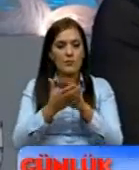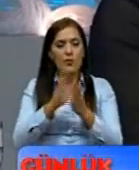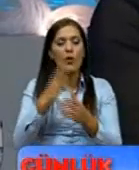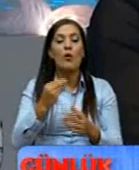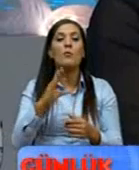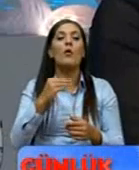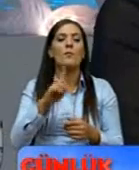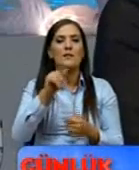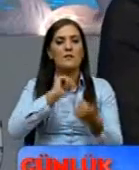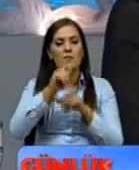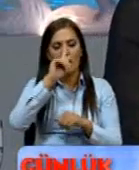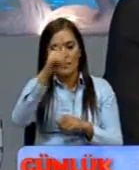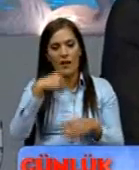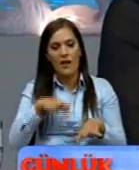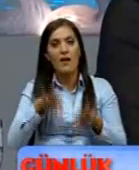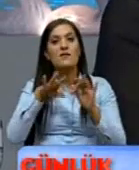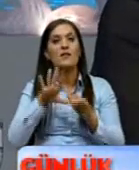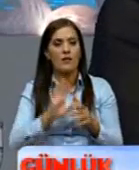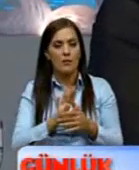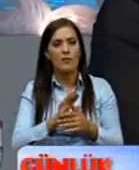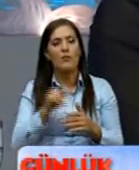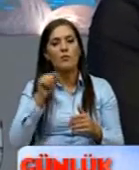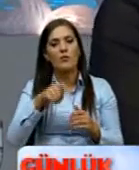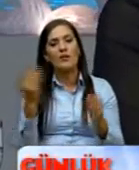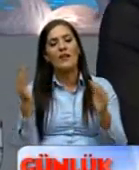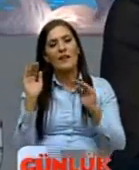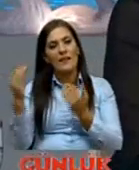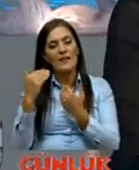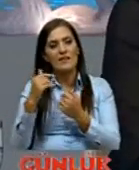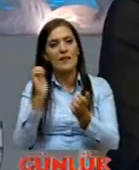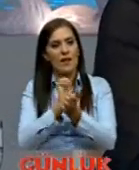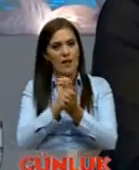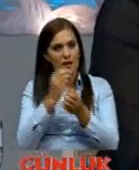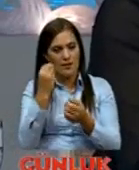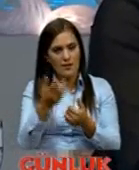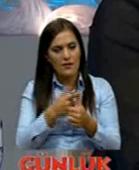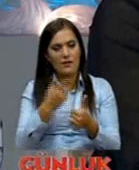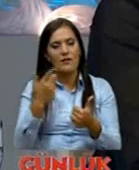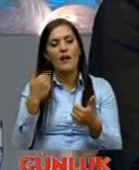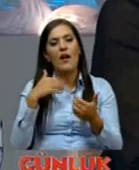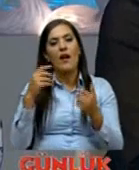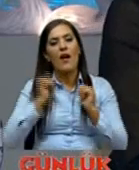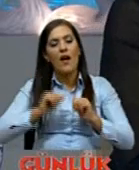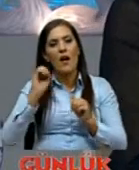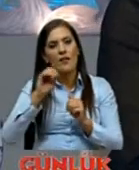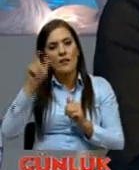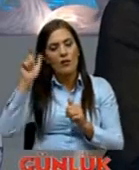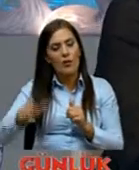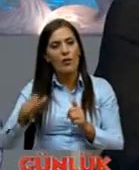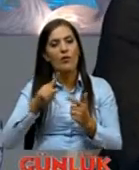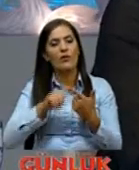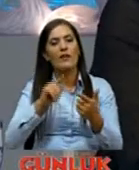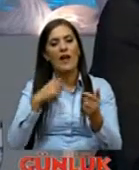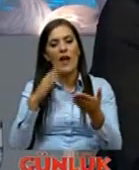çünkü bir sporcu tek başına hazırlanmıyor. Bunu destekleyen ailesi, antrenörü ve